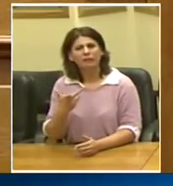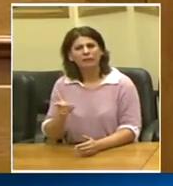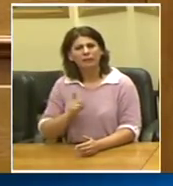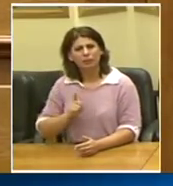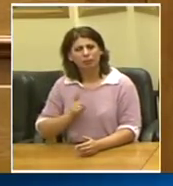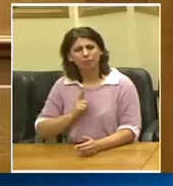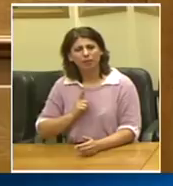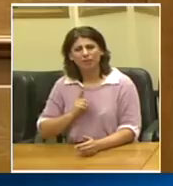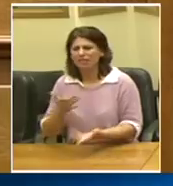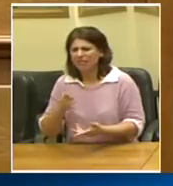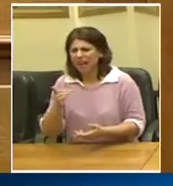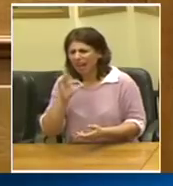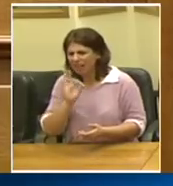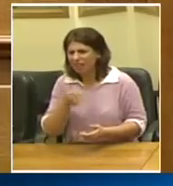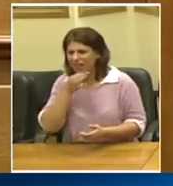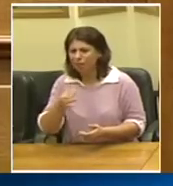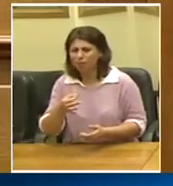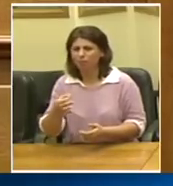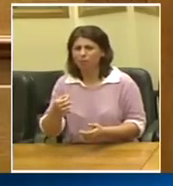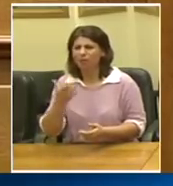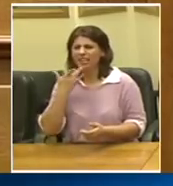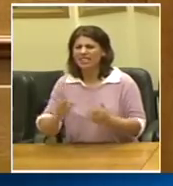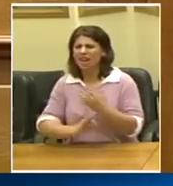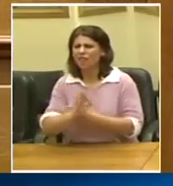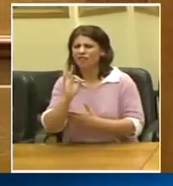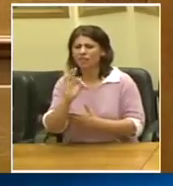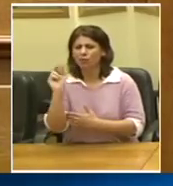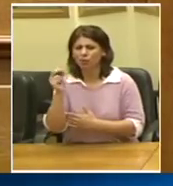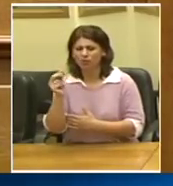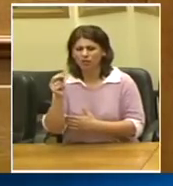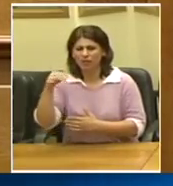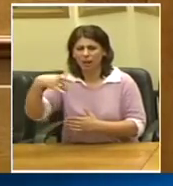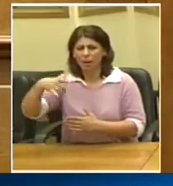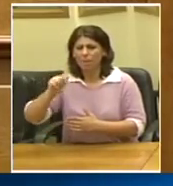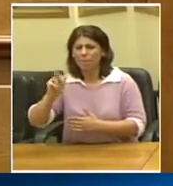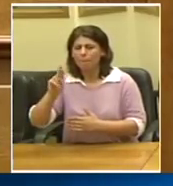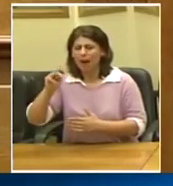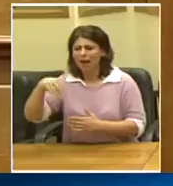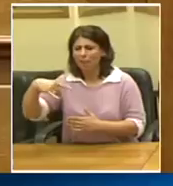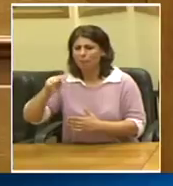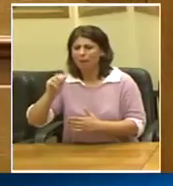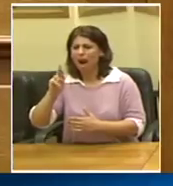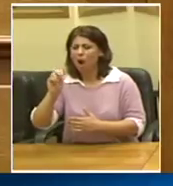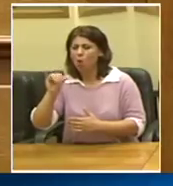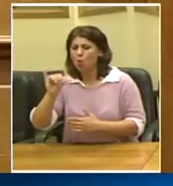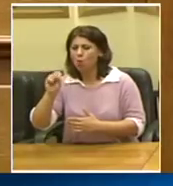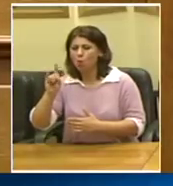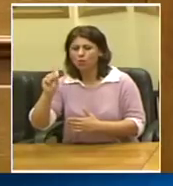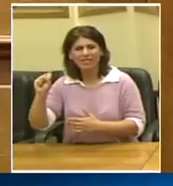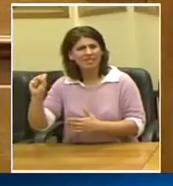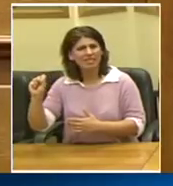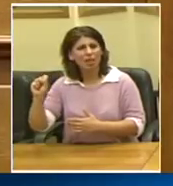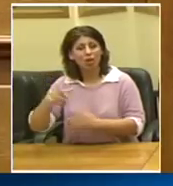την Μπαρμπαρούση όταν ο πρώην Πρωθυπουργός της χώρας μιλάει για ξεπουλήματα, όταν οι βουλευτές της Νέας Δημοκρατίας